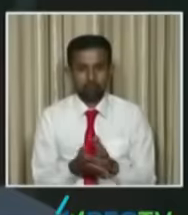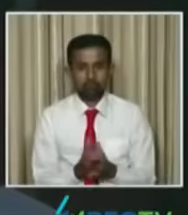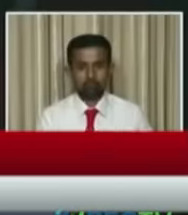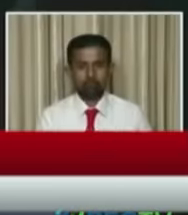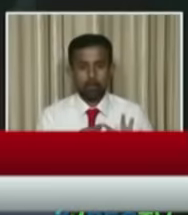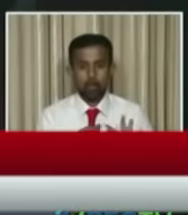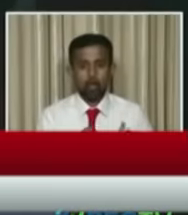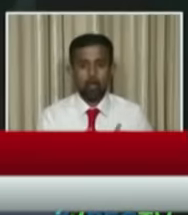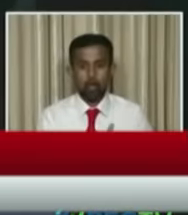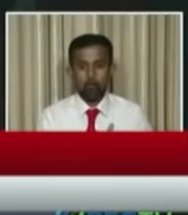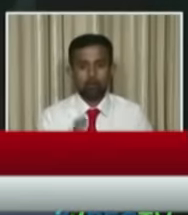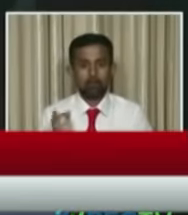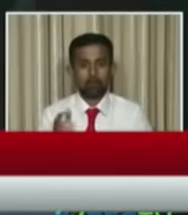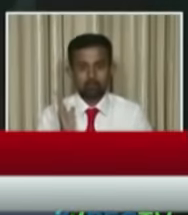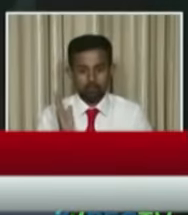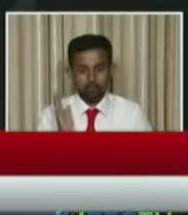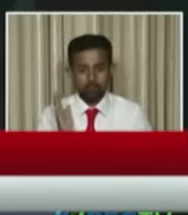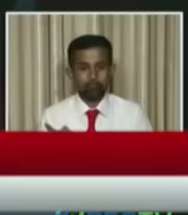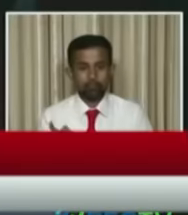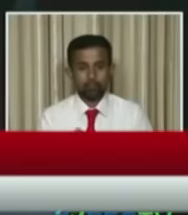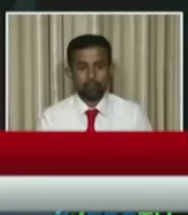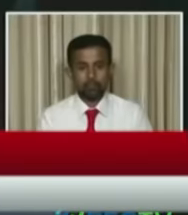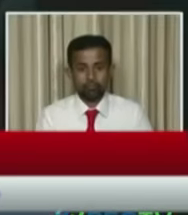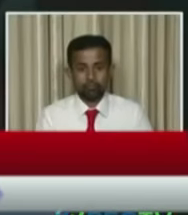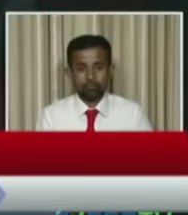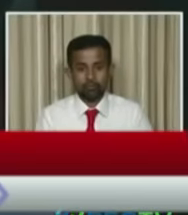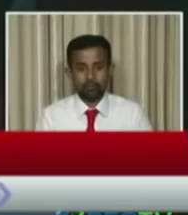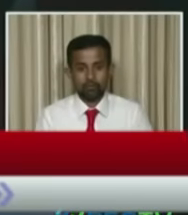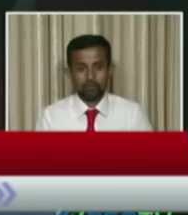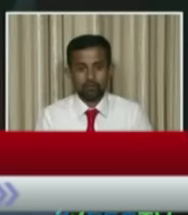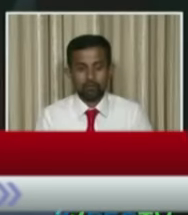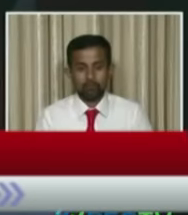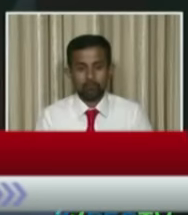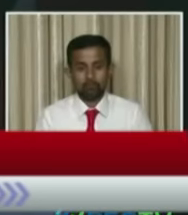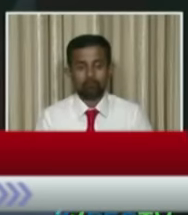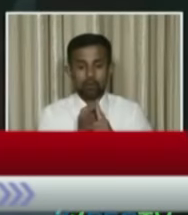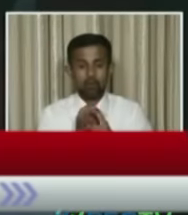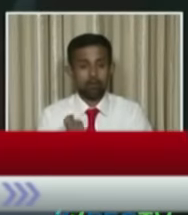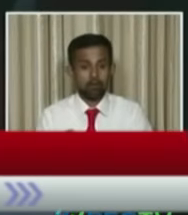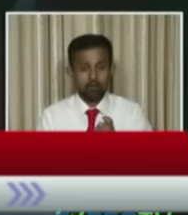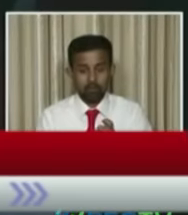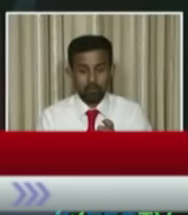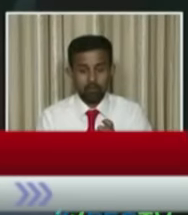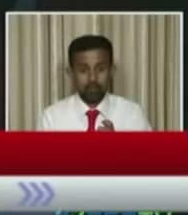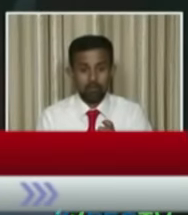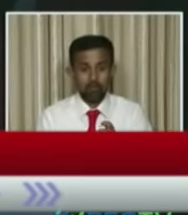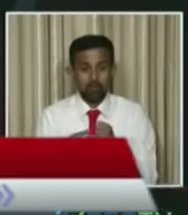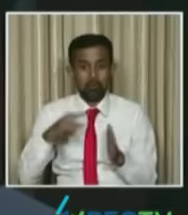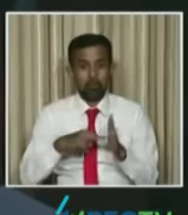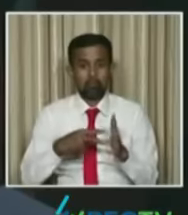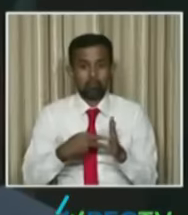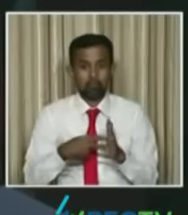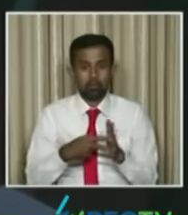කෝප් කමිටුවේ සභාපතිතුමා හැටියට කටයුතු කරන රංජිත් බණ්ඩාර කන්සල්ටන්ට් ටු ශ්‍රී ලංකා ක්‍රිකට් කැන්ඩි ක්‍රිකට් කැම්පස් ප්‍රොජෙක්ට්